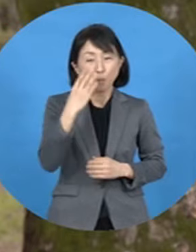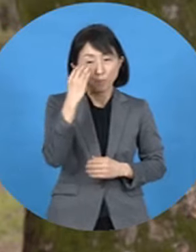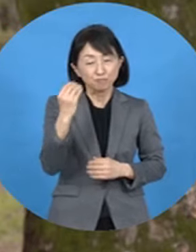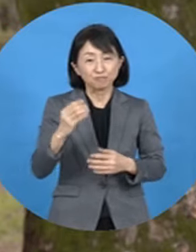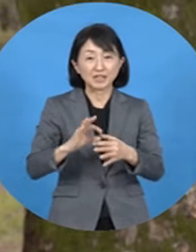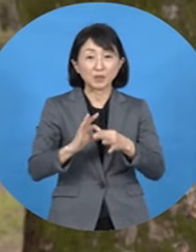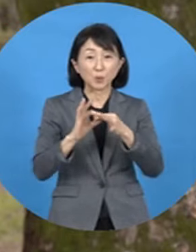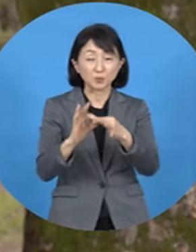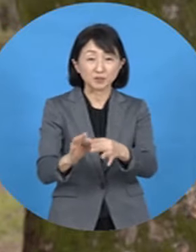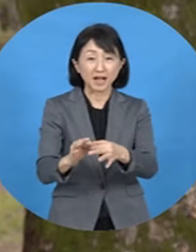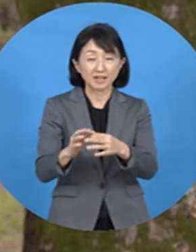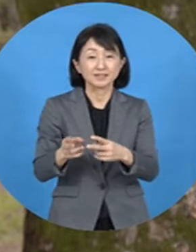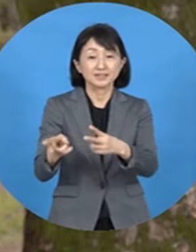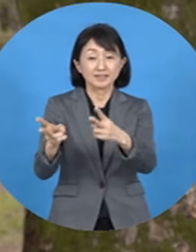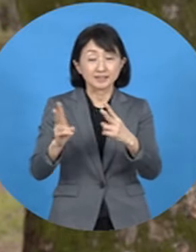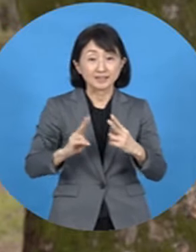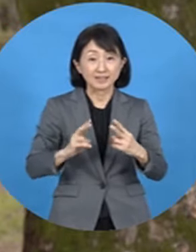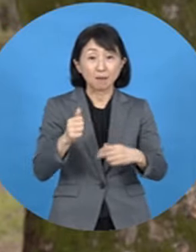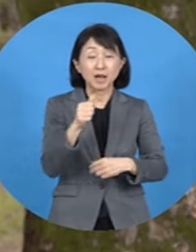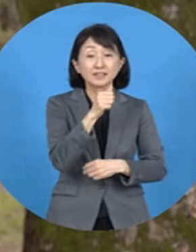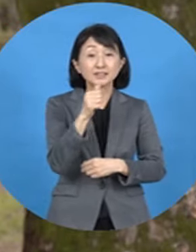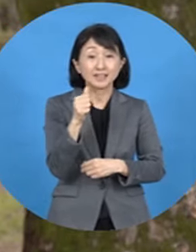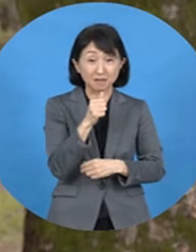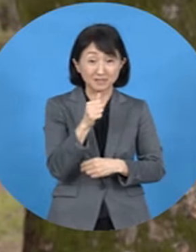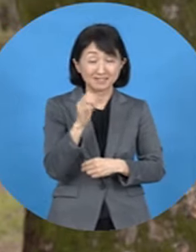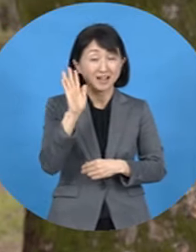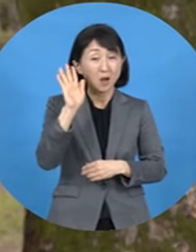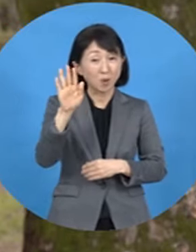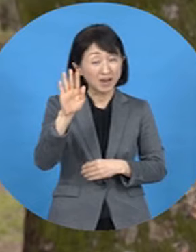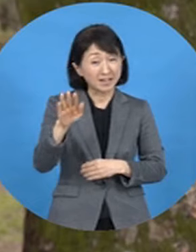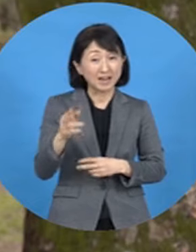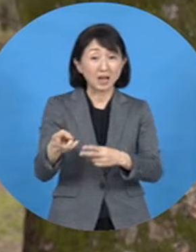魅力発信板橋ナビいかがでしたか。これから